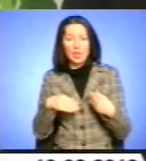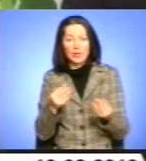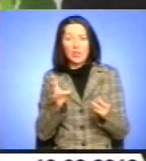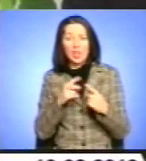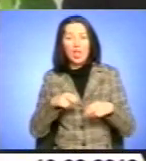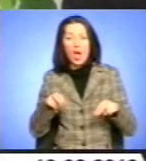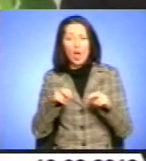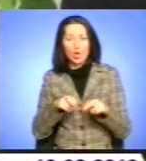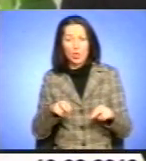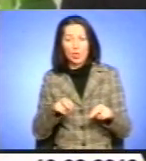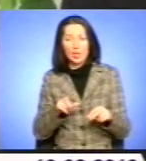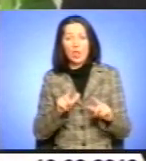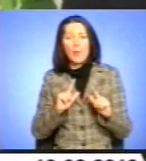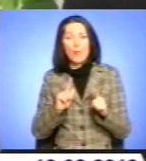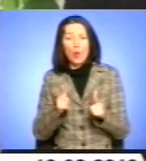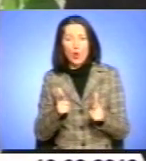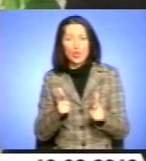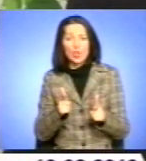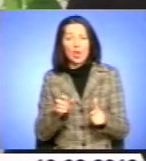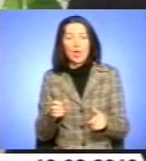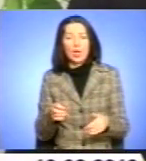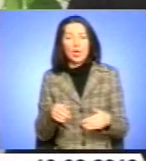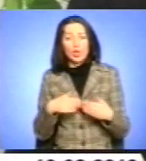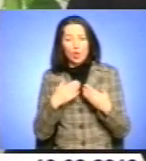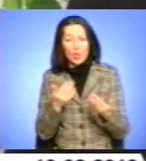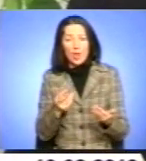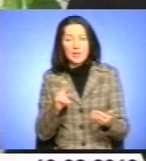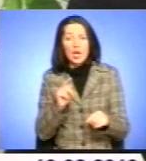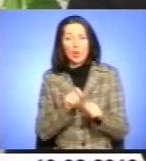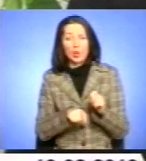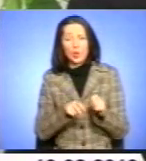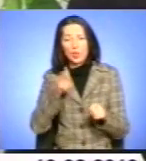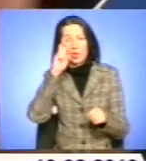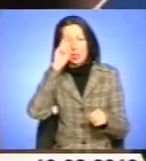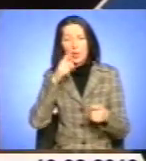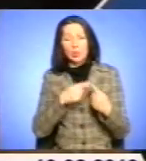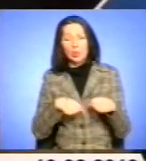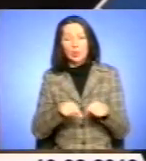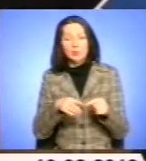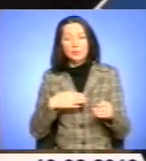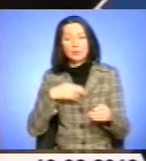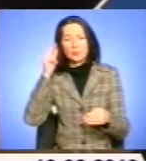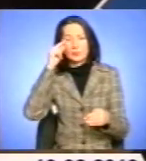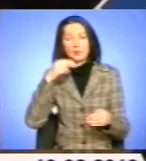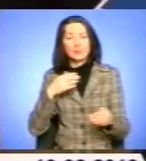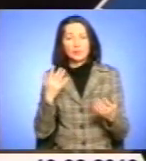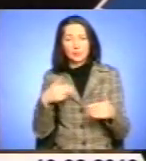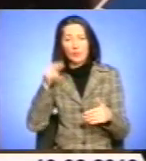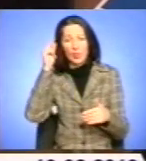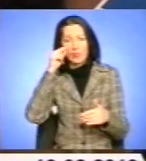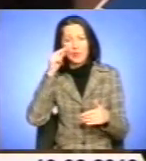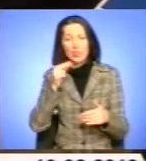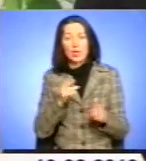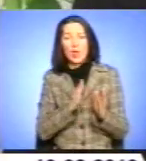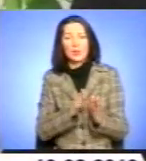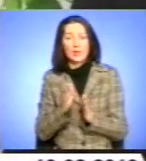комітет, на погодження до нас, як контролюючого державного органу. Ми вивчаємо і вивчили